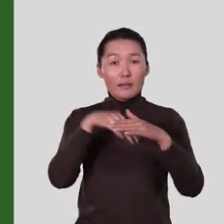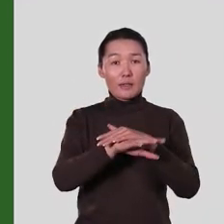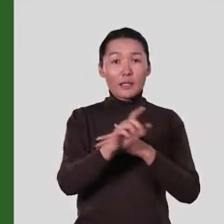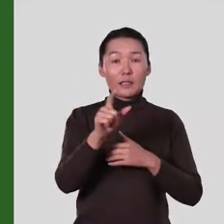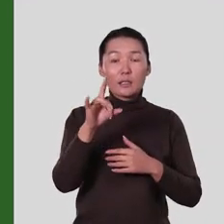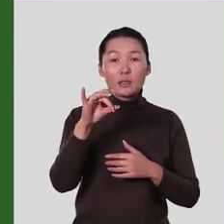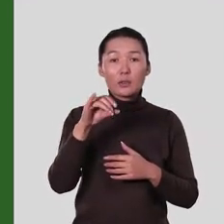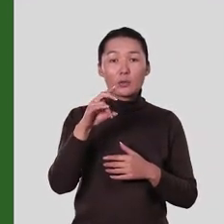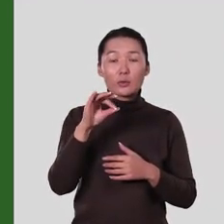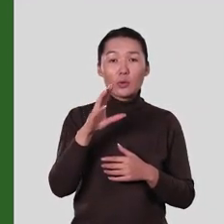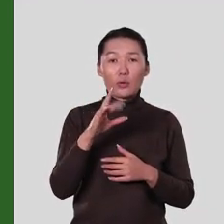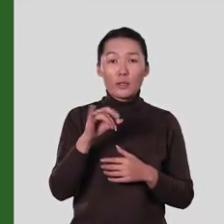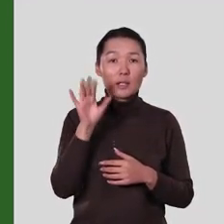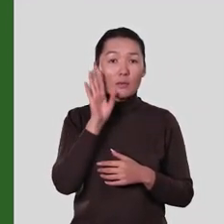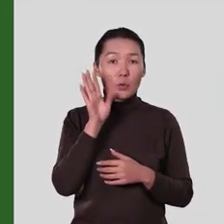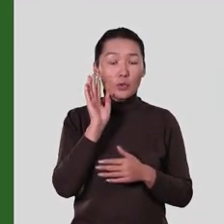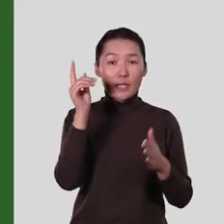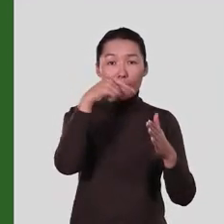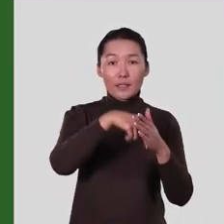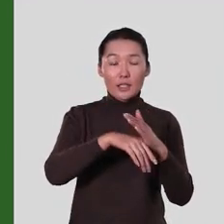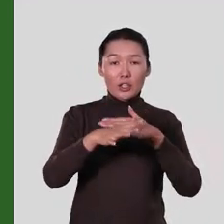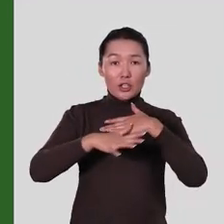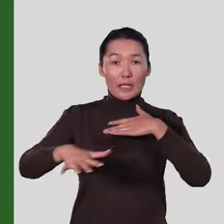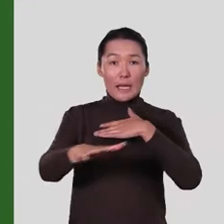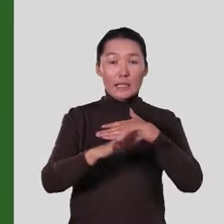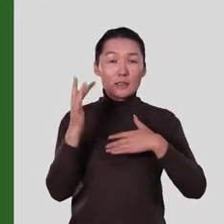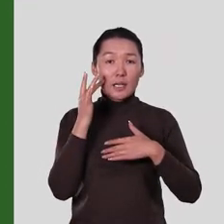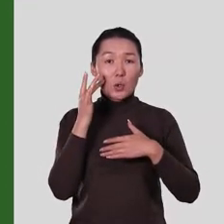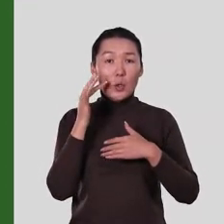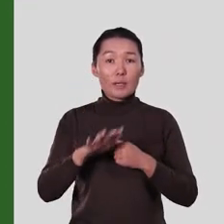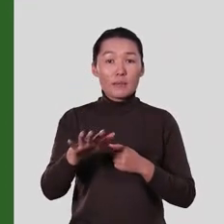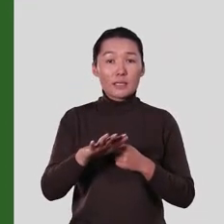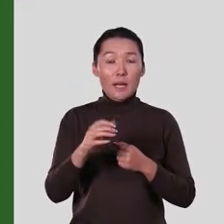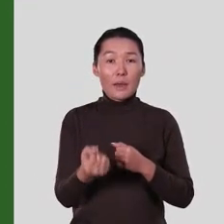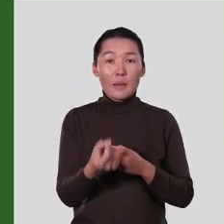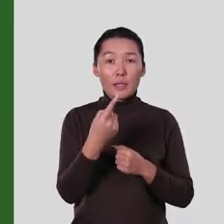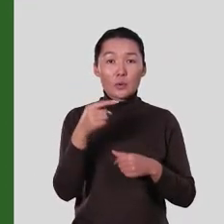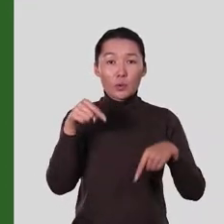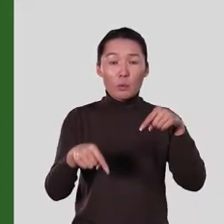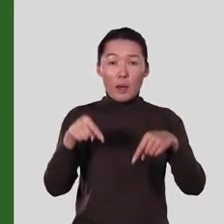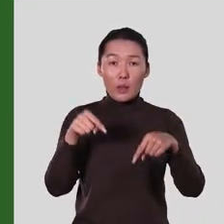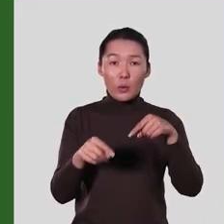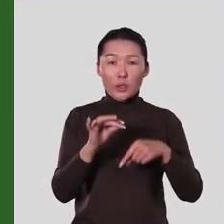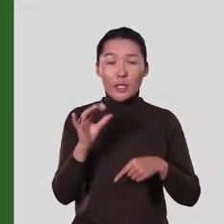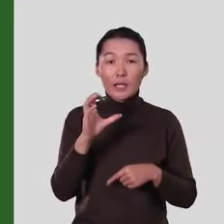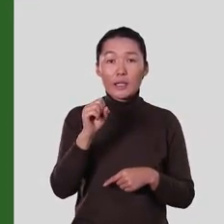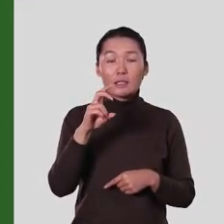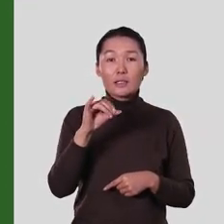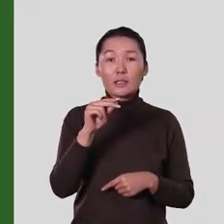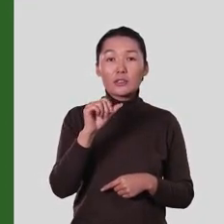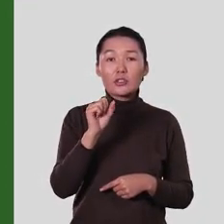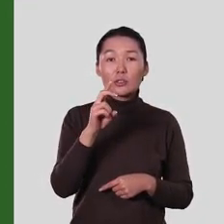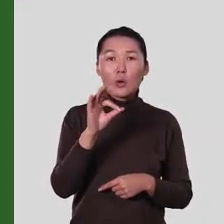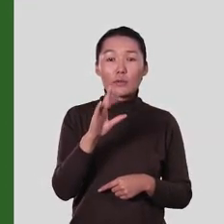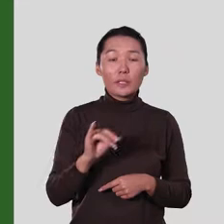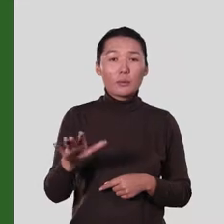вод на днище долин, которые местами образуют болота и солончаковые